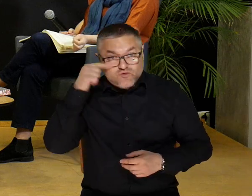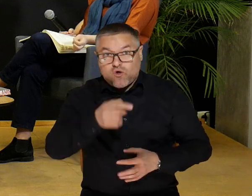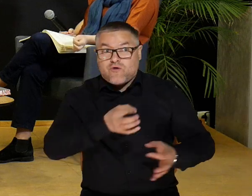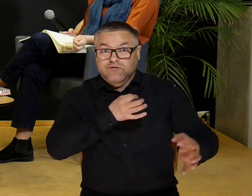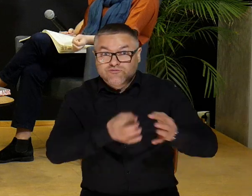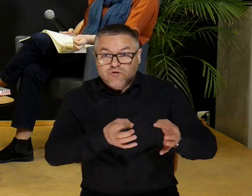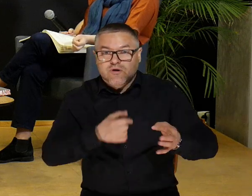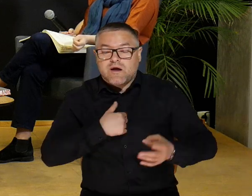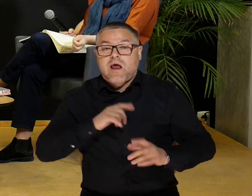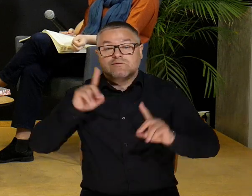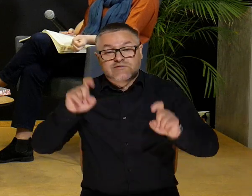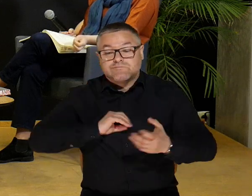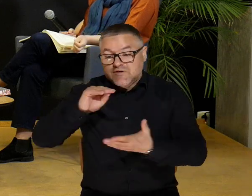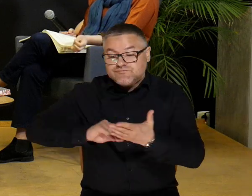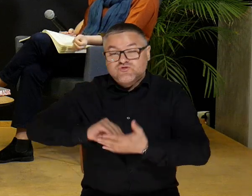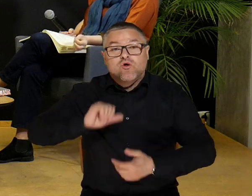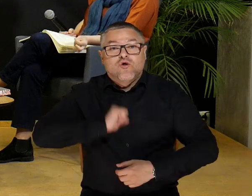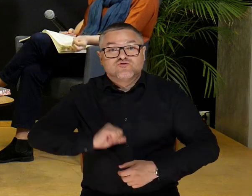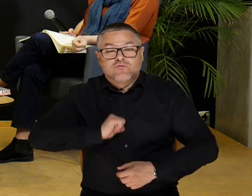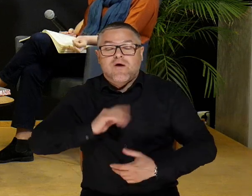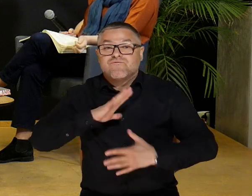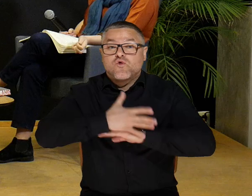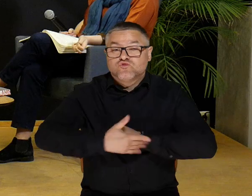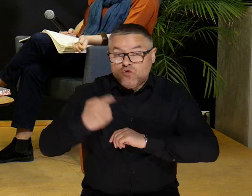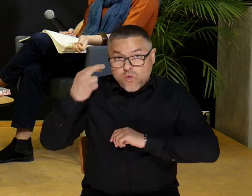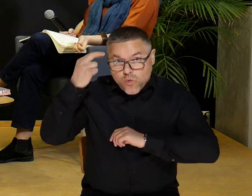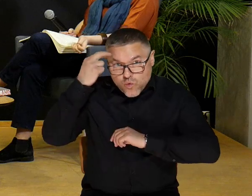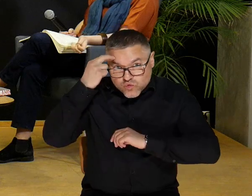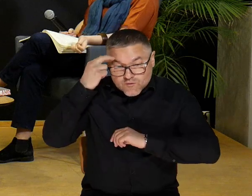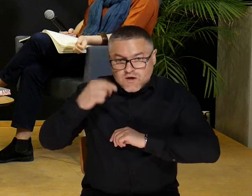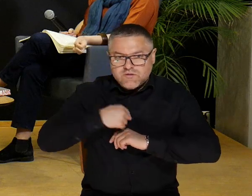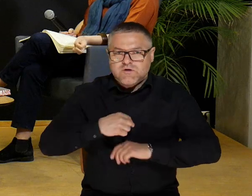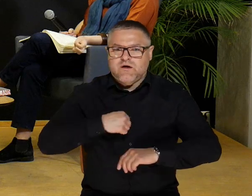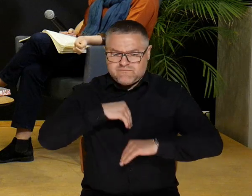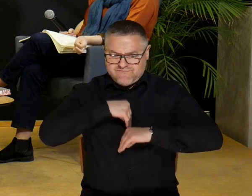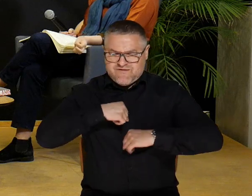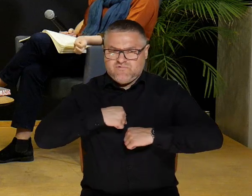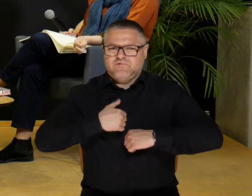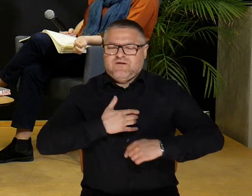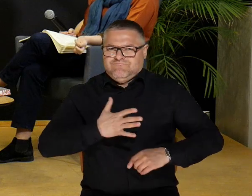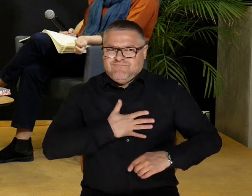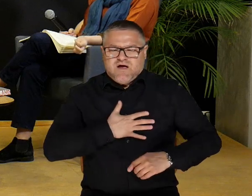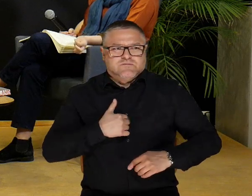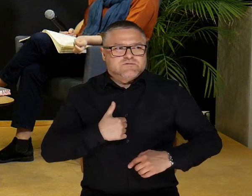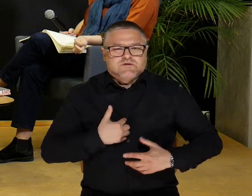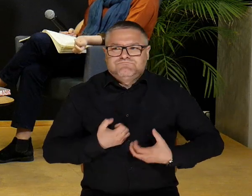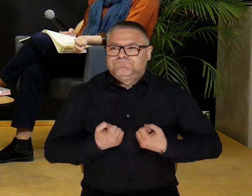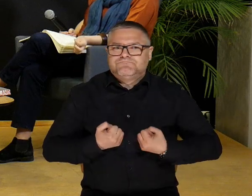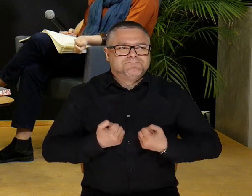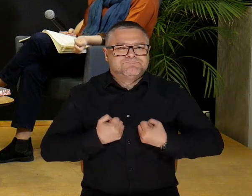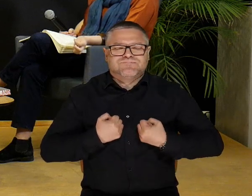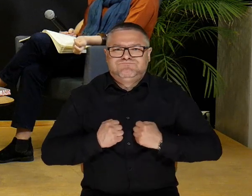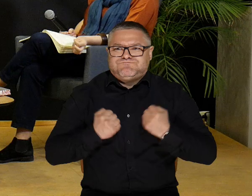historię, kiedy zaczęłam pisać o sobie, bo zrozumiałam, że we mnie też jest, że we mnie też kipi jakaś